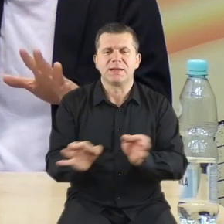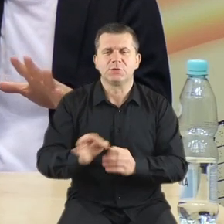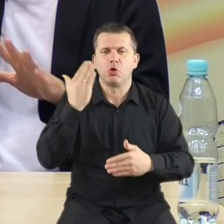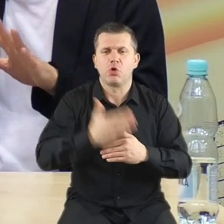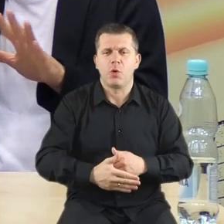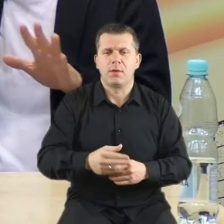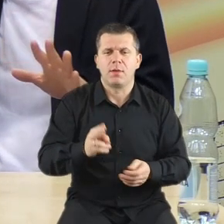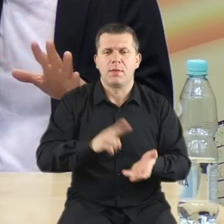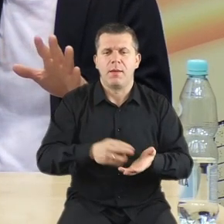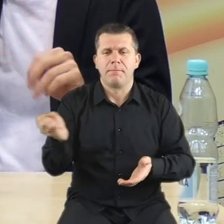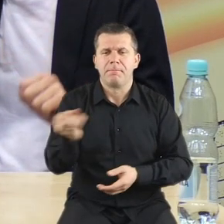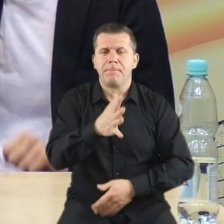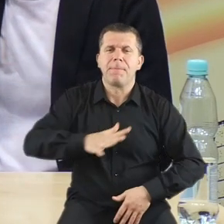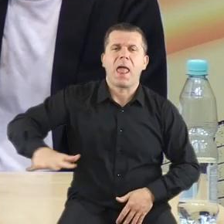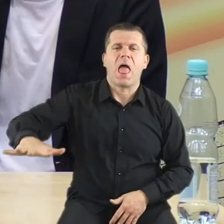plaży